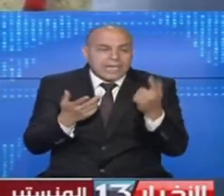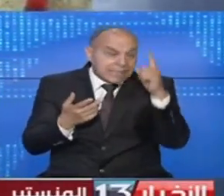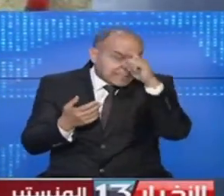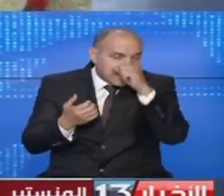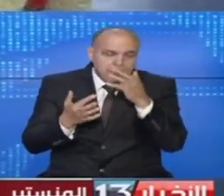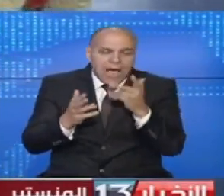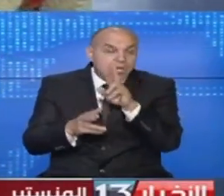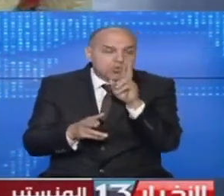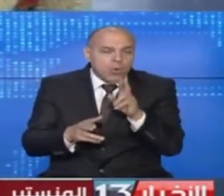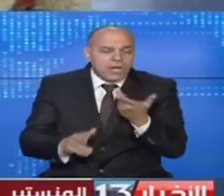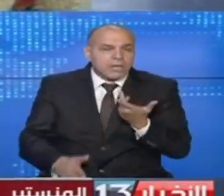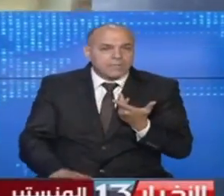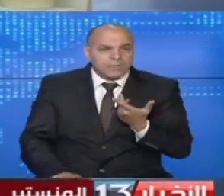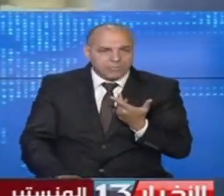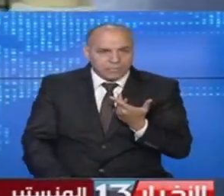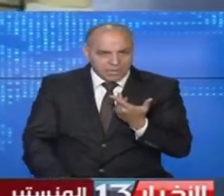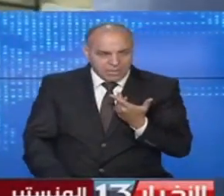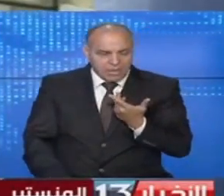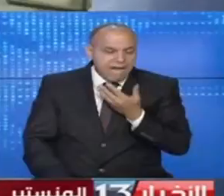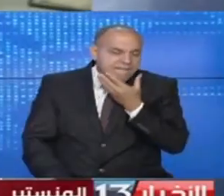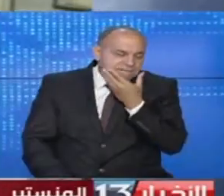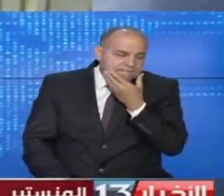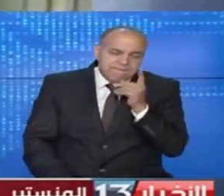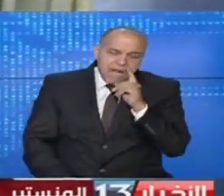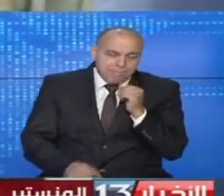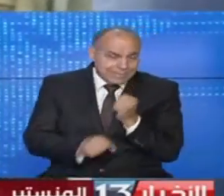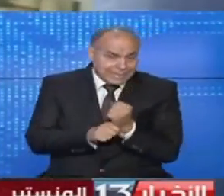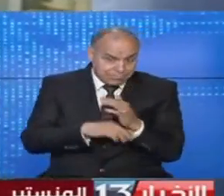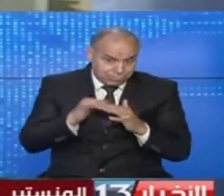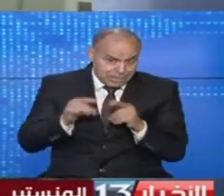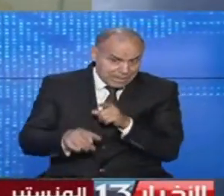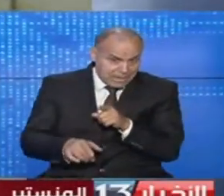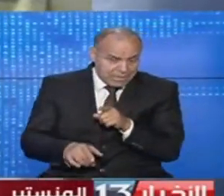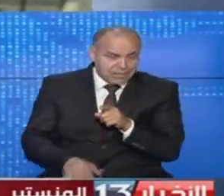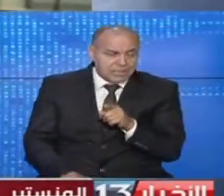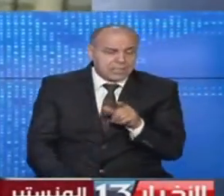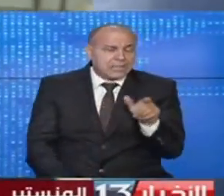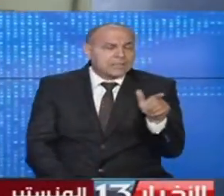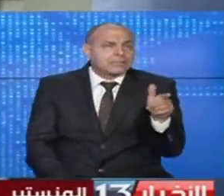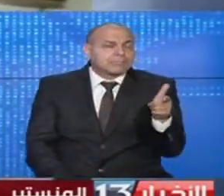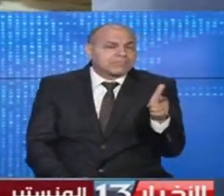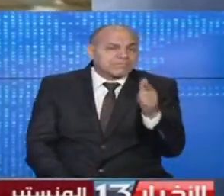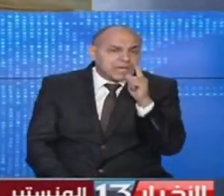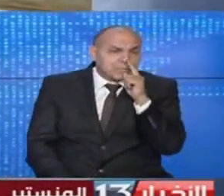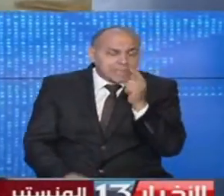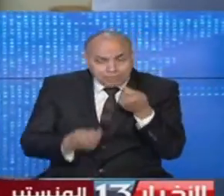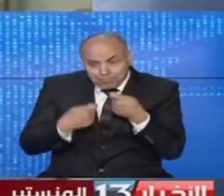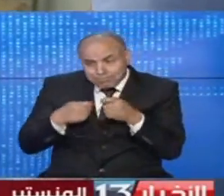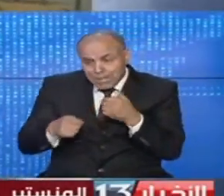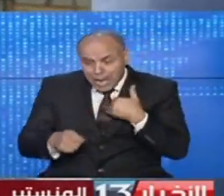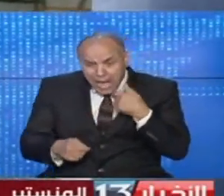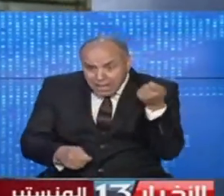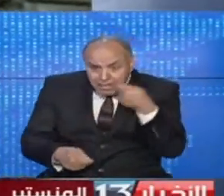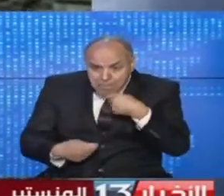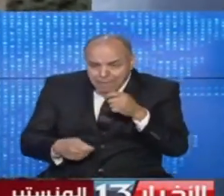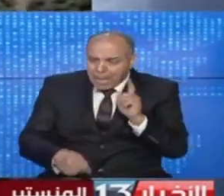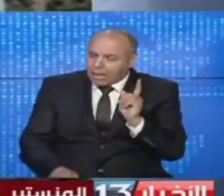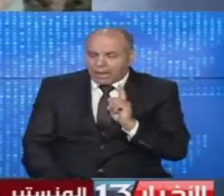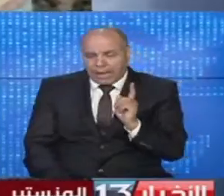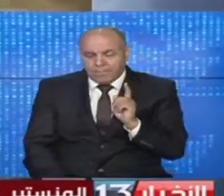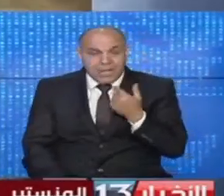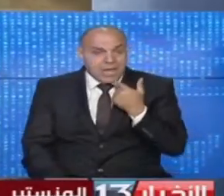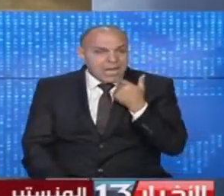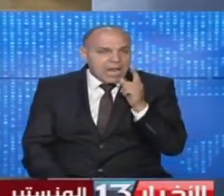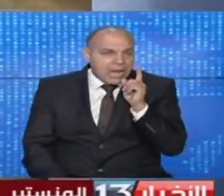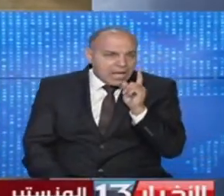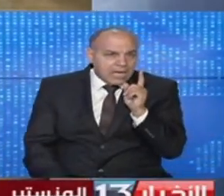علاش؟ خاطر ديجا النساء العاملات في الصنعة هذه ما هيش هي اللي تروج ديريكت وما هيش هي اللي تبيع،